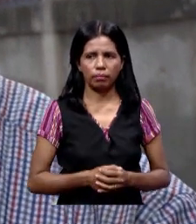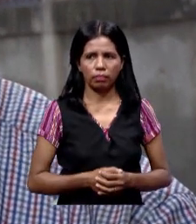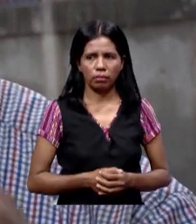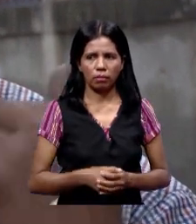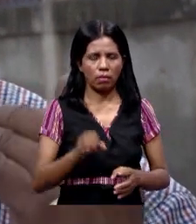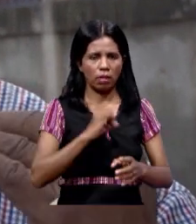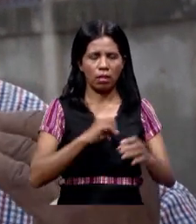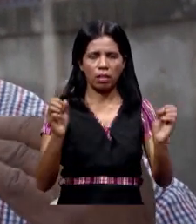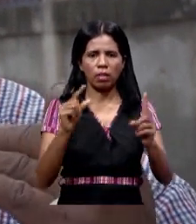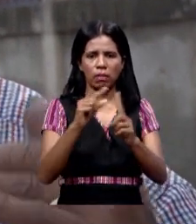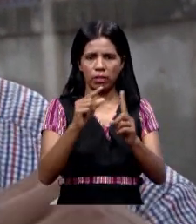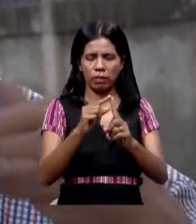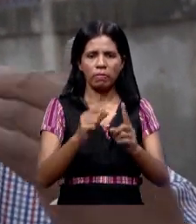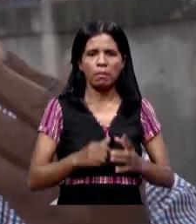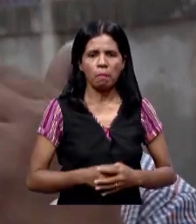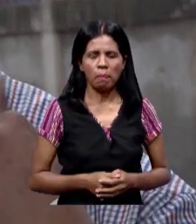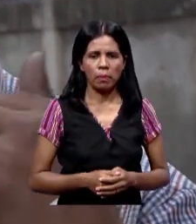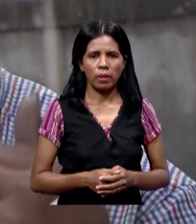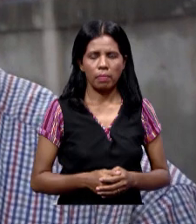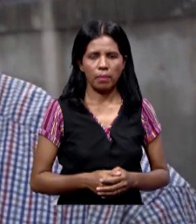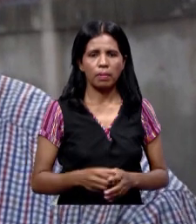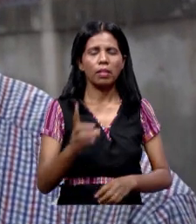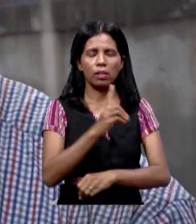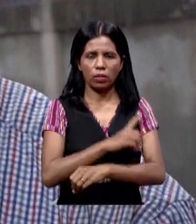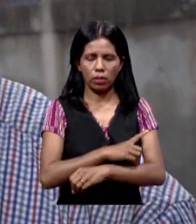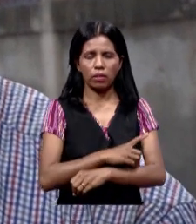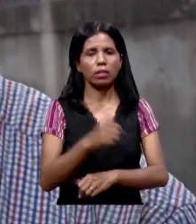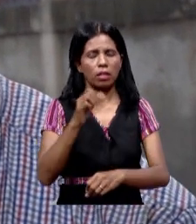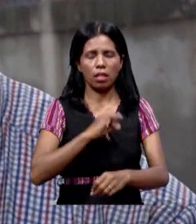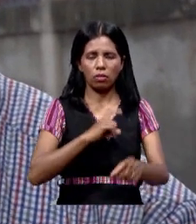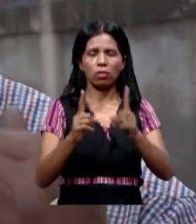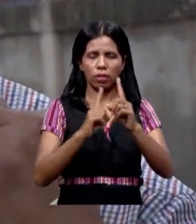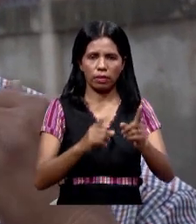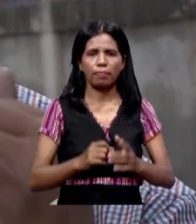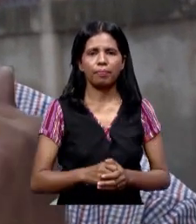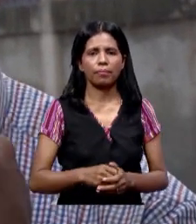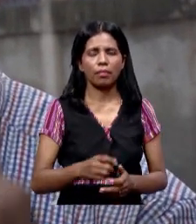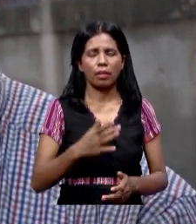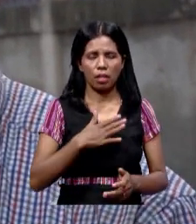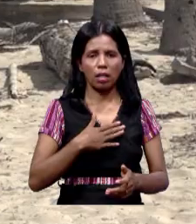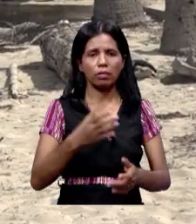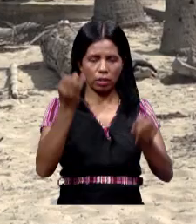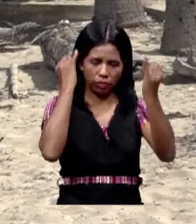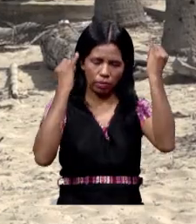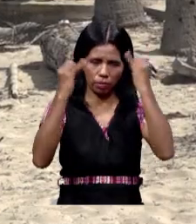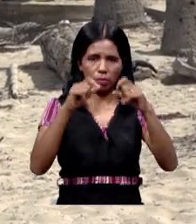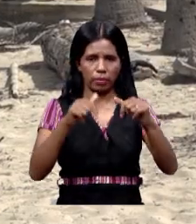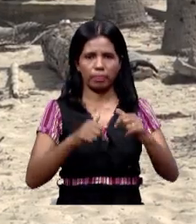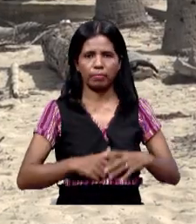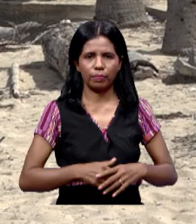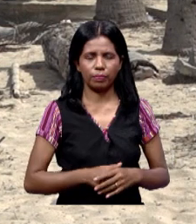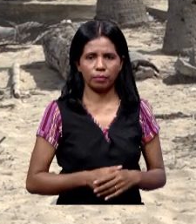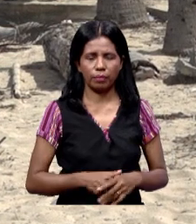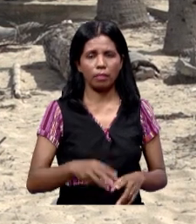lato dia pun barak. Mas lor rumah harus berkuliah tambah semua. Jadi awak ni informasi awak jadi.